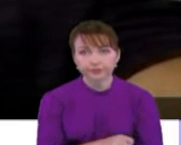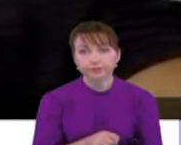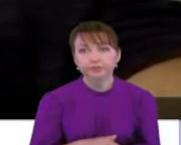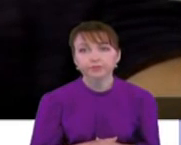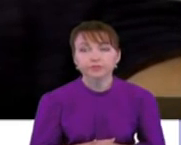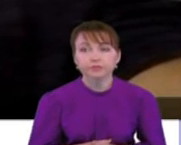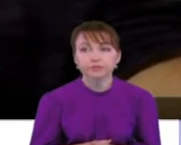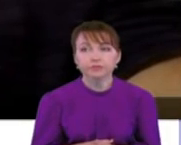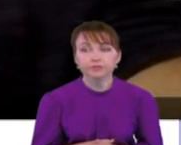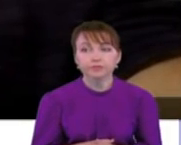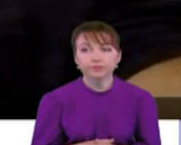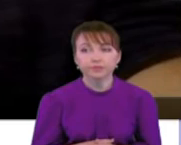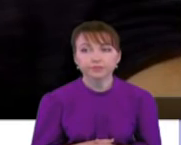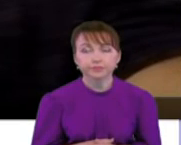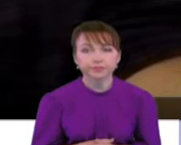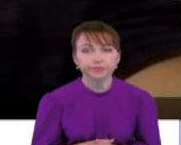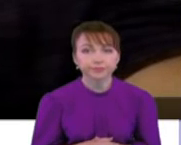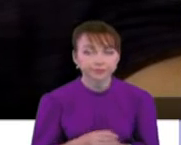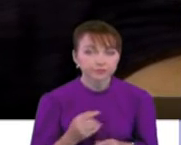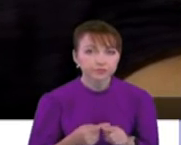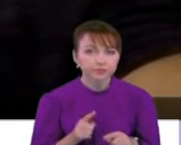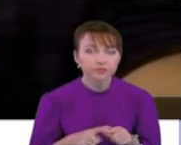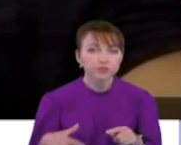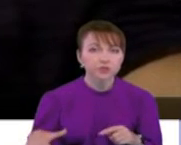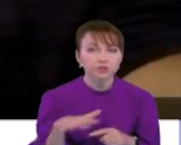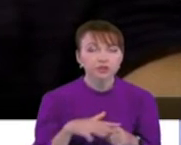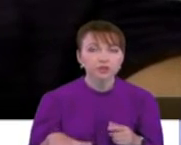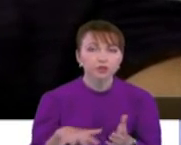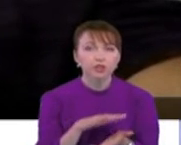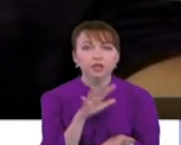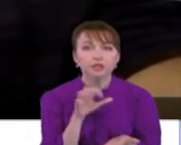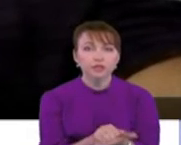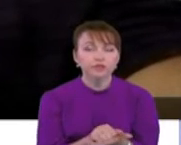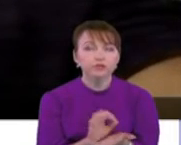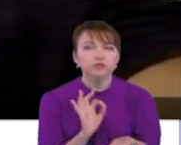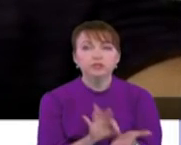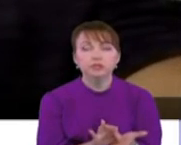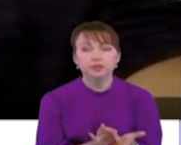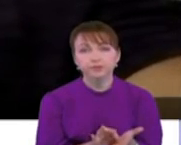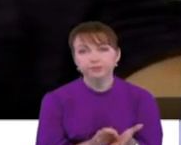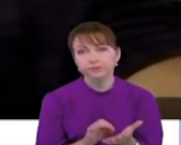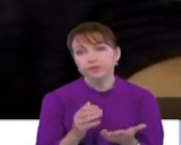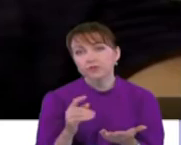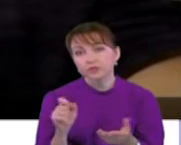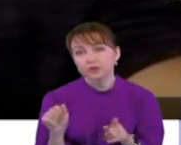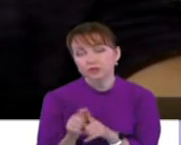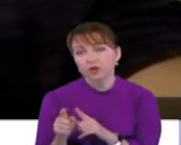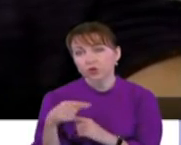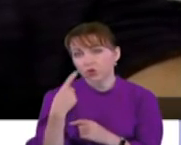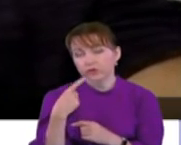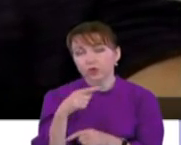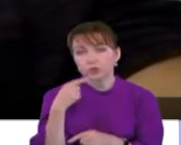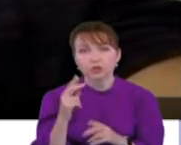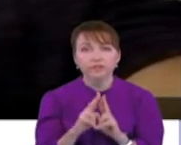ну, ці якби райони зарезервовані для того, щоб, ну, за словами Російської Федерації,